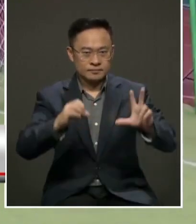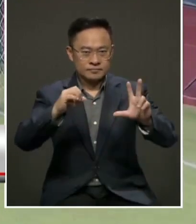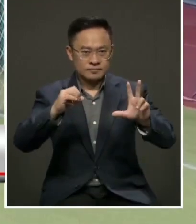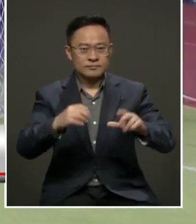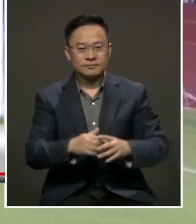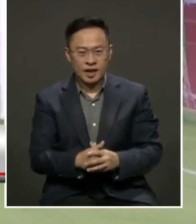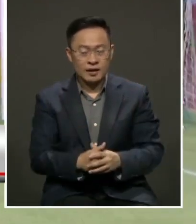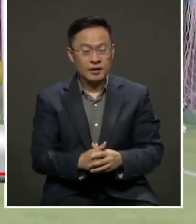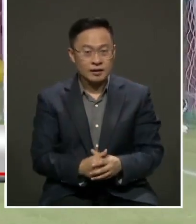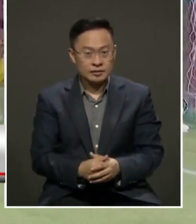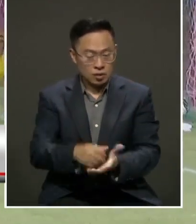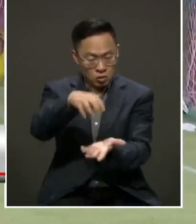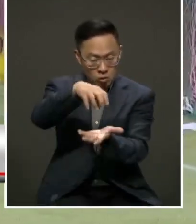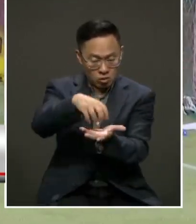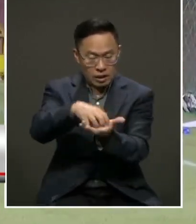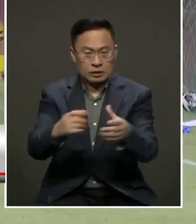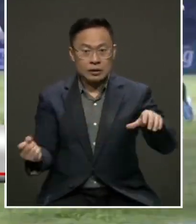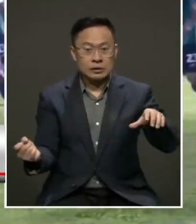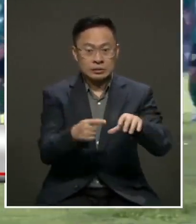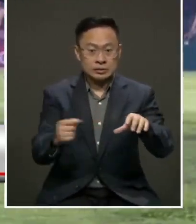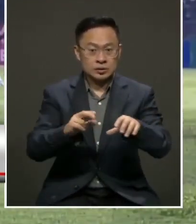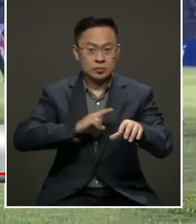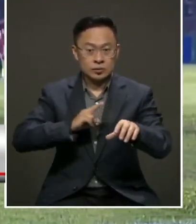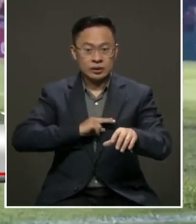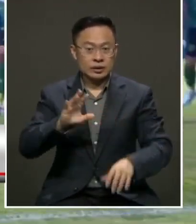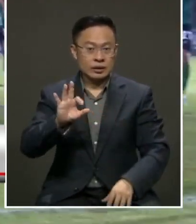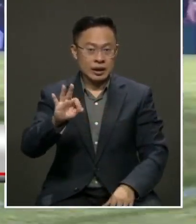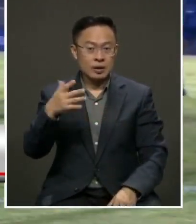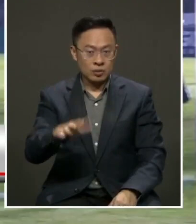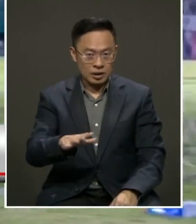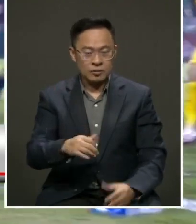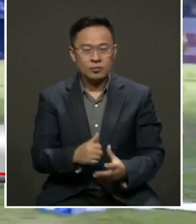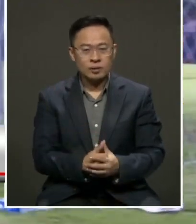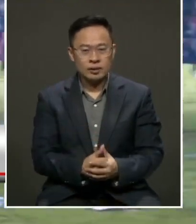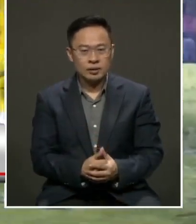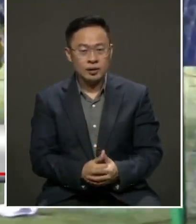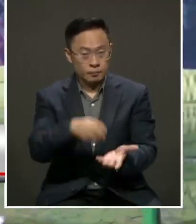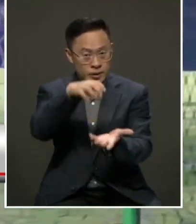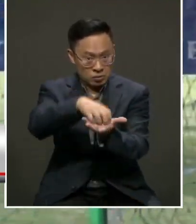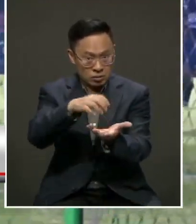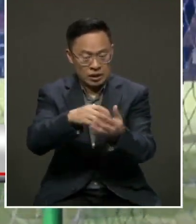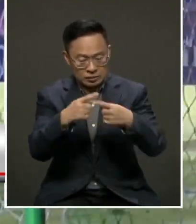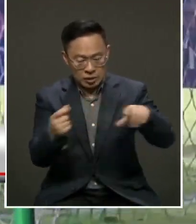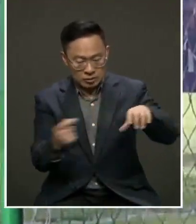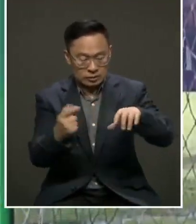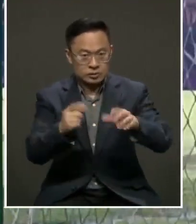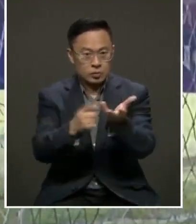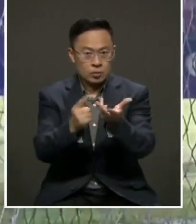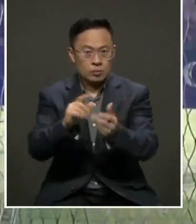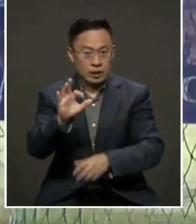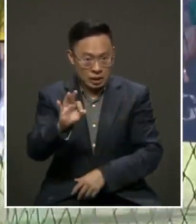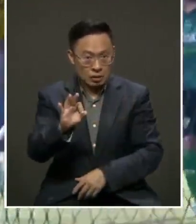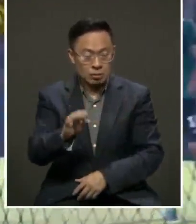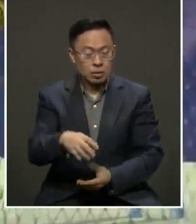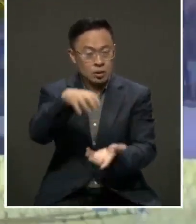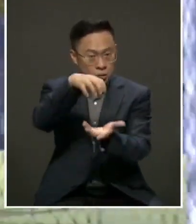องหน้าได้นะตอนนี้ยิงประตูที่9ของเจ้าตัวแล้วแล้วก็นำเป็นดาวซันโวไทยลีกอยู่ตอนนี้นะสำหรับโกรันเคาสิทธิ์ค่ะ อันนี้เขาเป็นกองกล